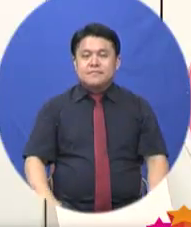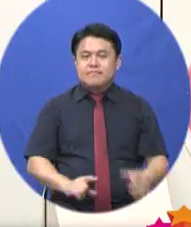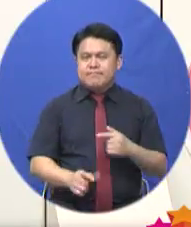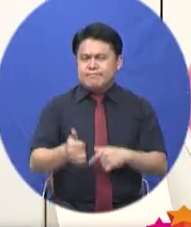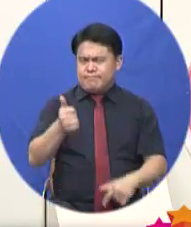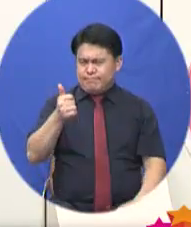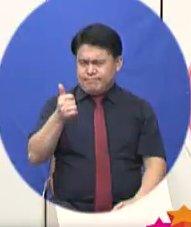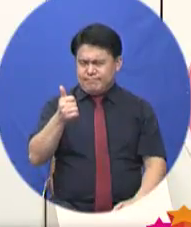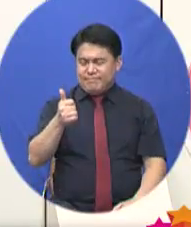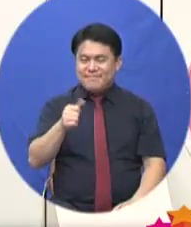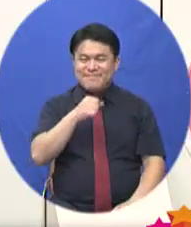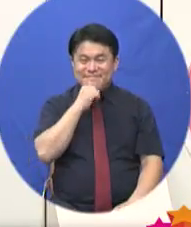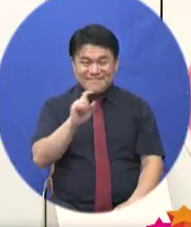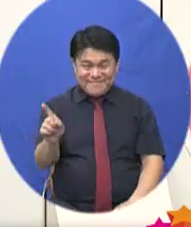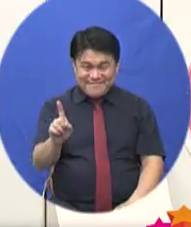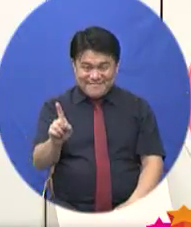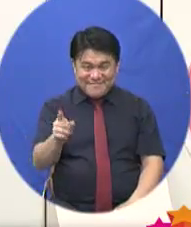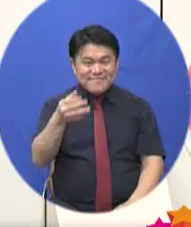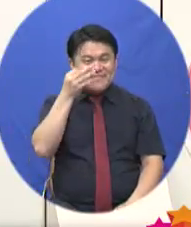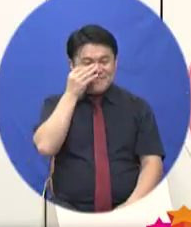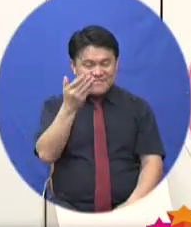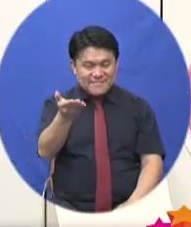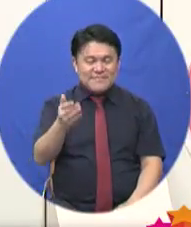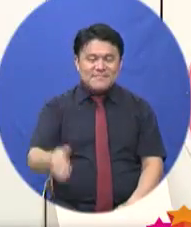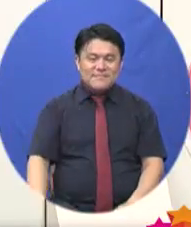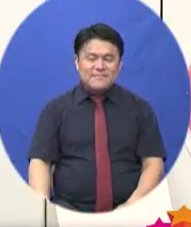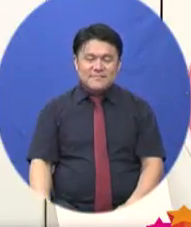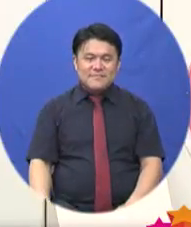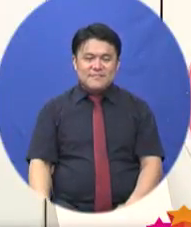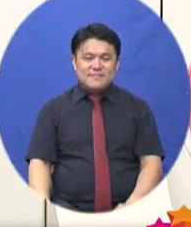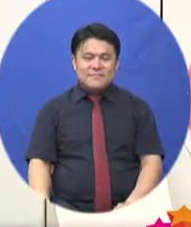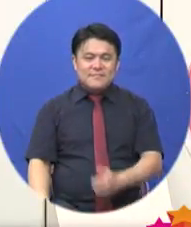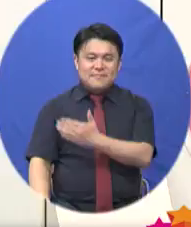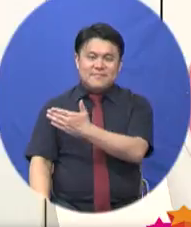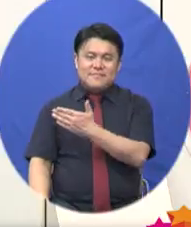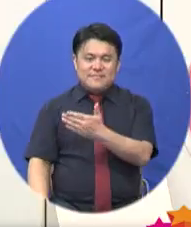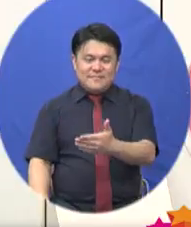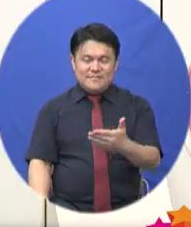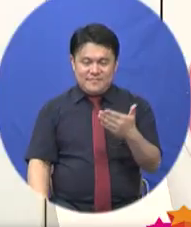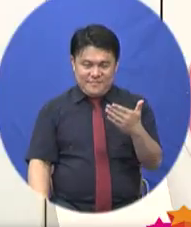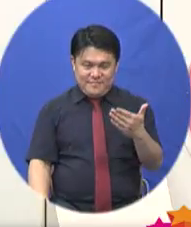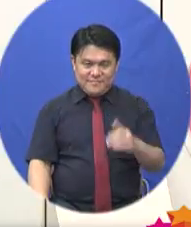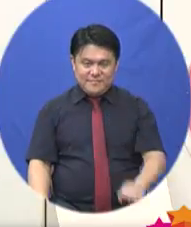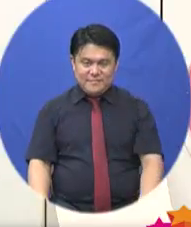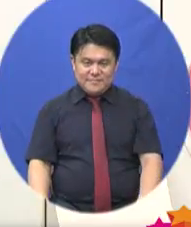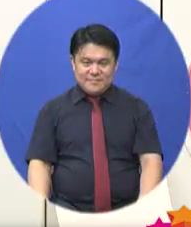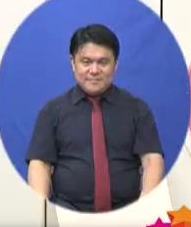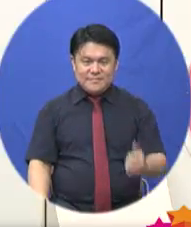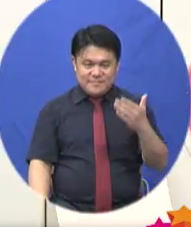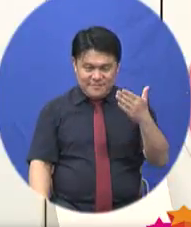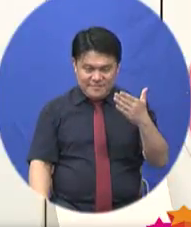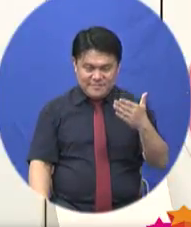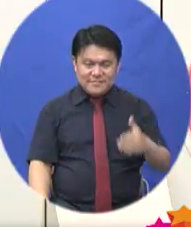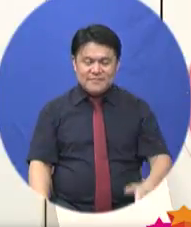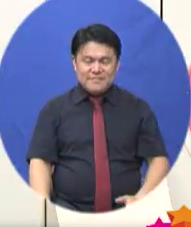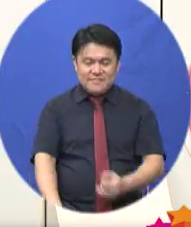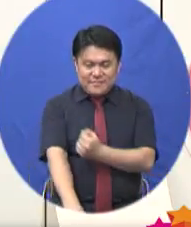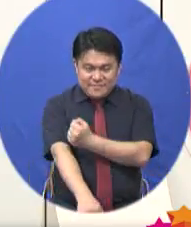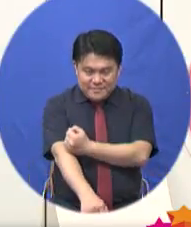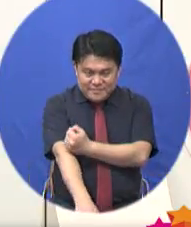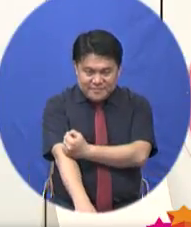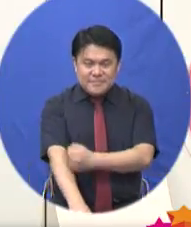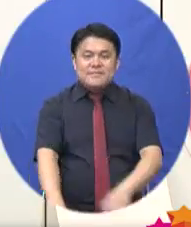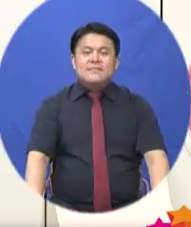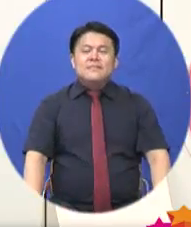더 좋죠. 네. 네. 점수 보겠습니다. 김순옥님 점수. 네. 9점, 9점, 9점, 9점.